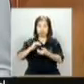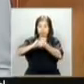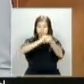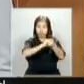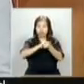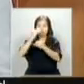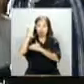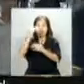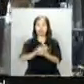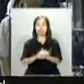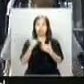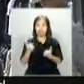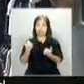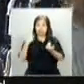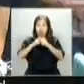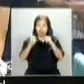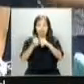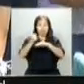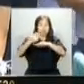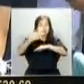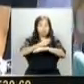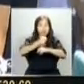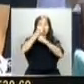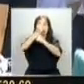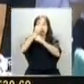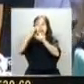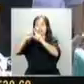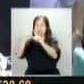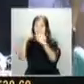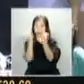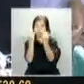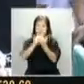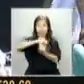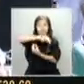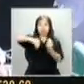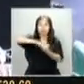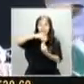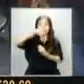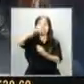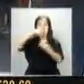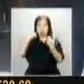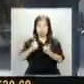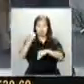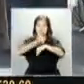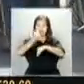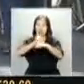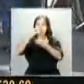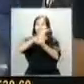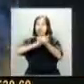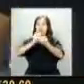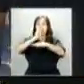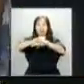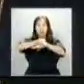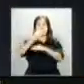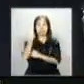ดขึ้นจากปัญหาทางการเมืองที่เกิดขึ้นและกระทบต่อเศรษฐกิจในระยะที่ผ่านมาอธิการบดีมหาวิทยาลัยรามคำแหงกล่าวว่